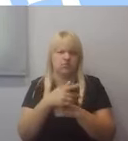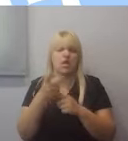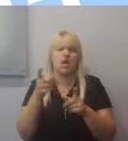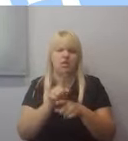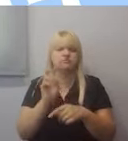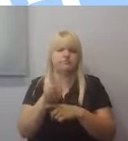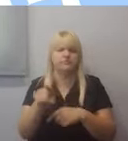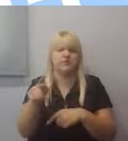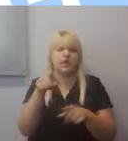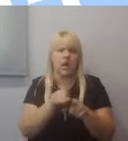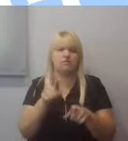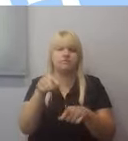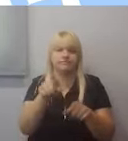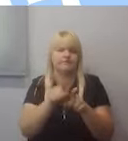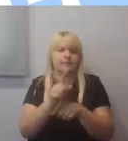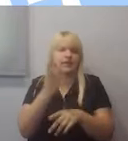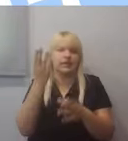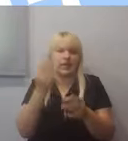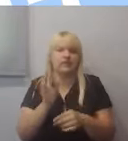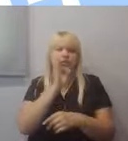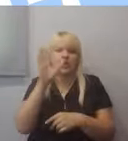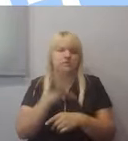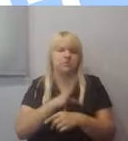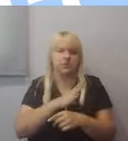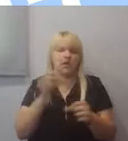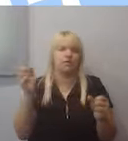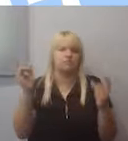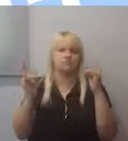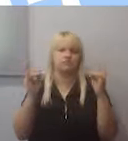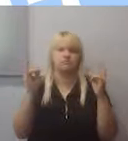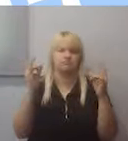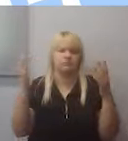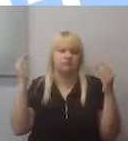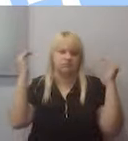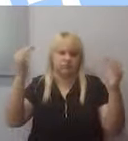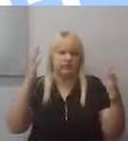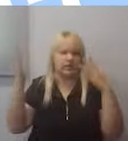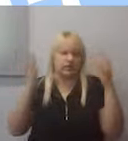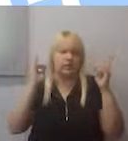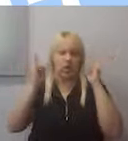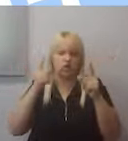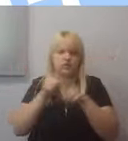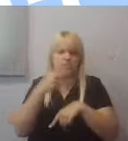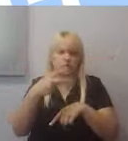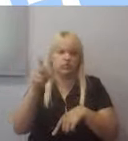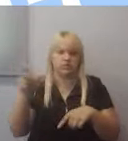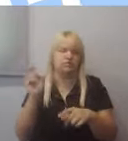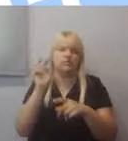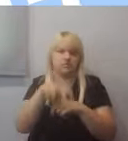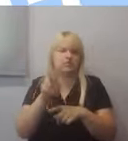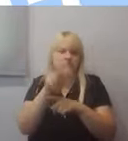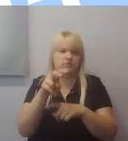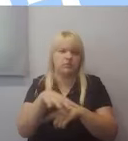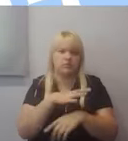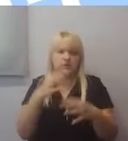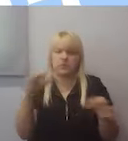rītā bija tās gaisa trauksmes ja un un un bija 20 cilvēki arī atnākuši brīva piekļuve piezvanot